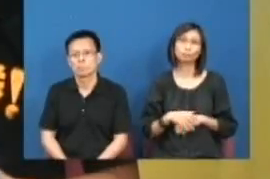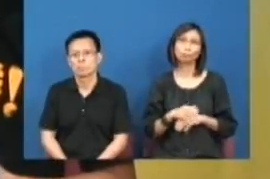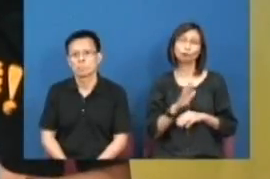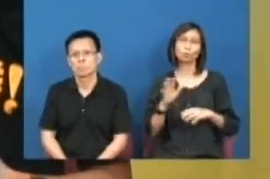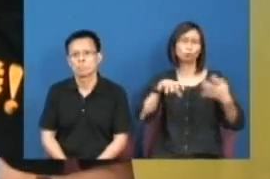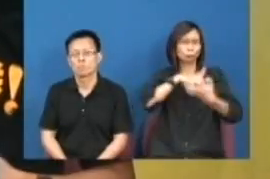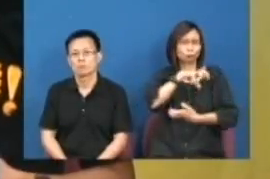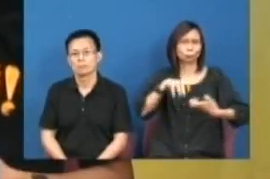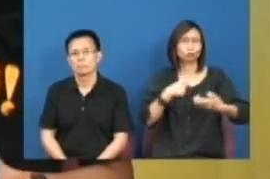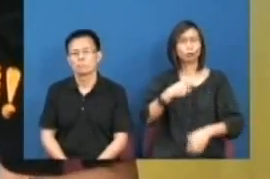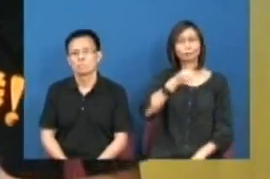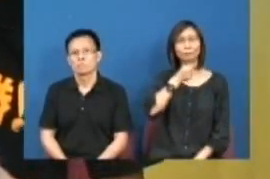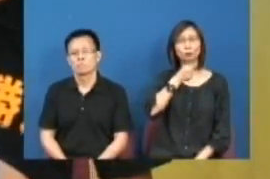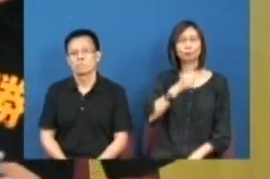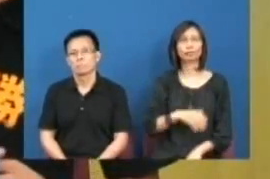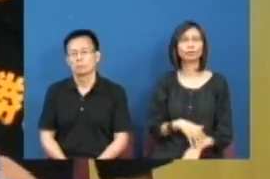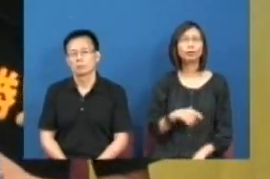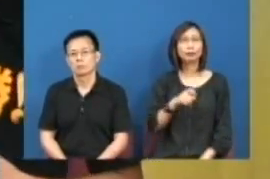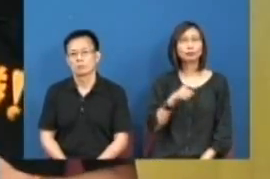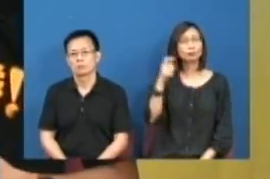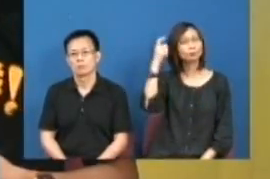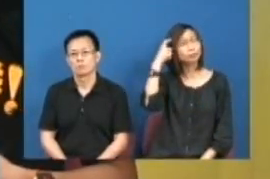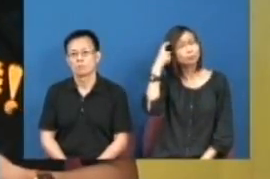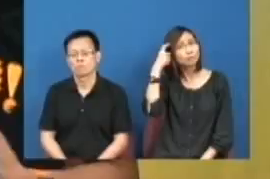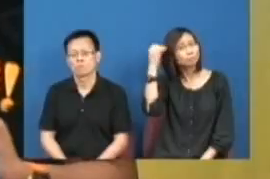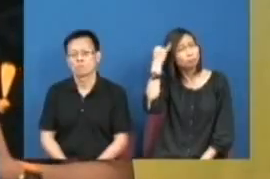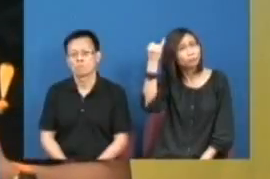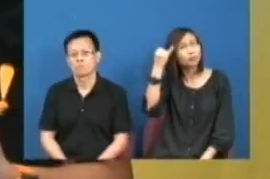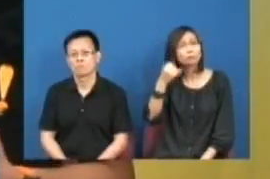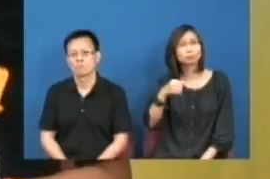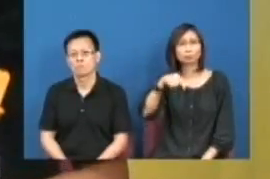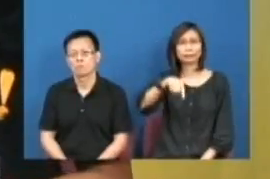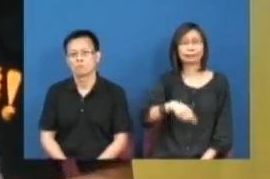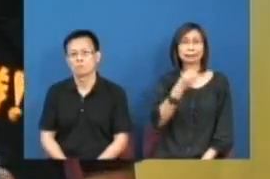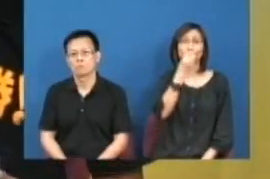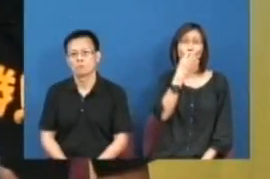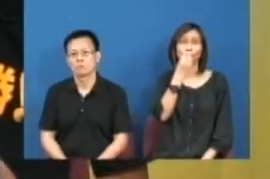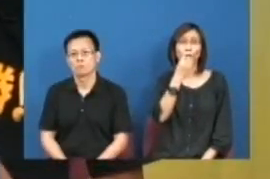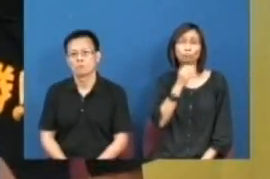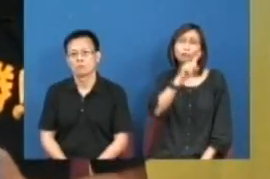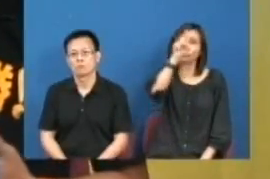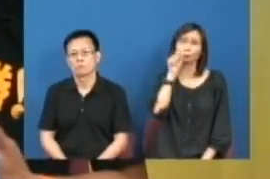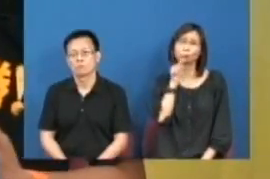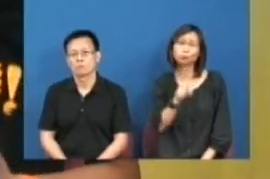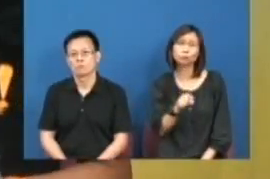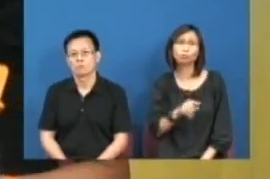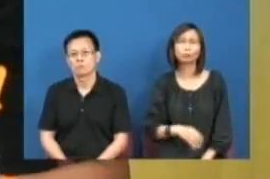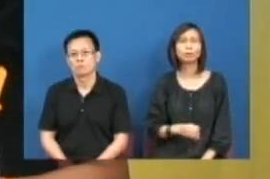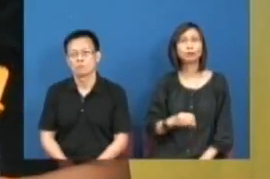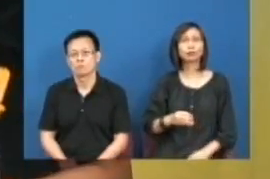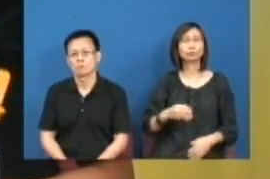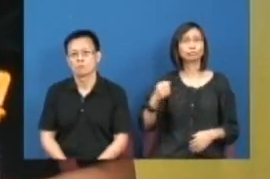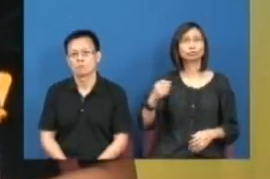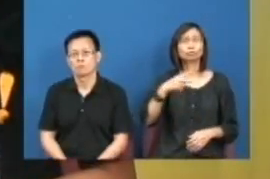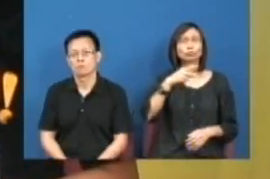但是其實他有沒有一種智慧去到心中有數，究竟現在香港的局勢會是怎樣，或者甚至那三位